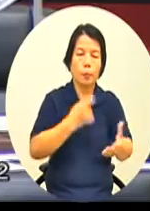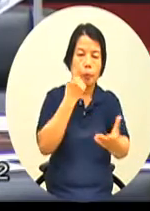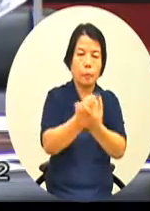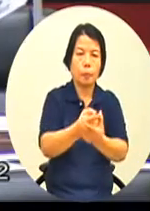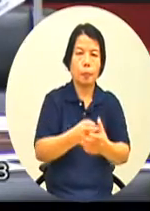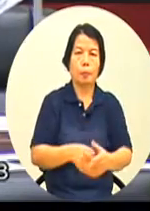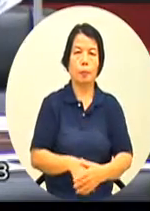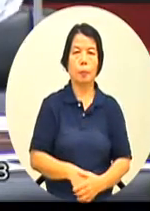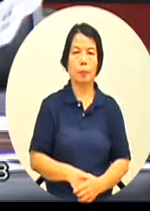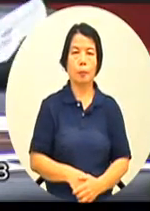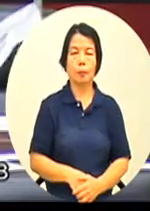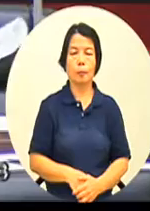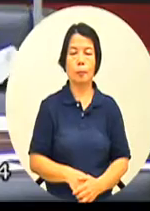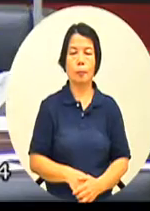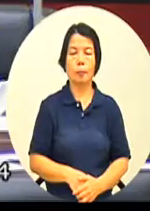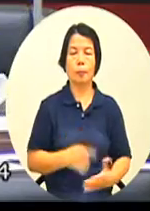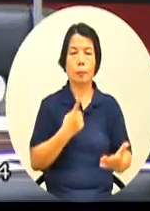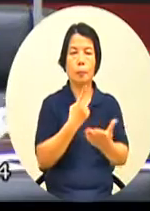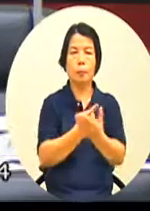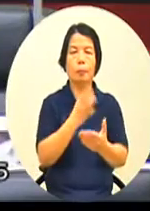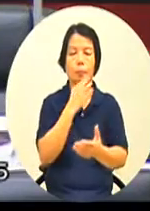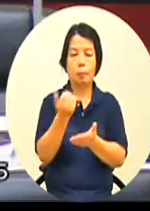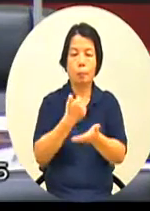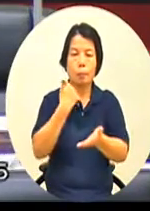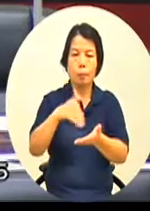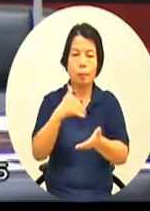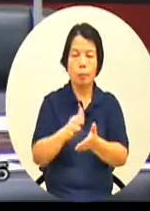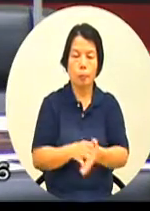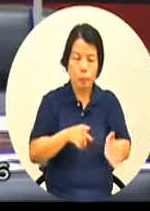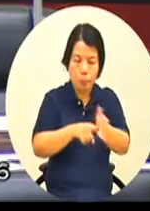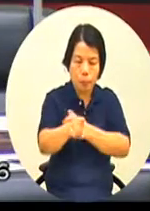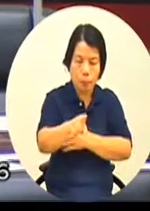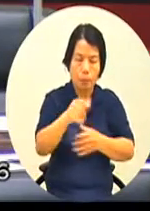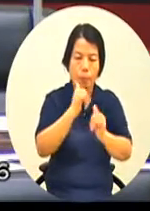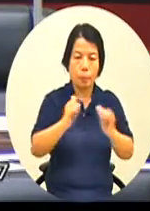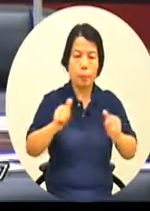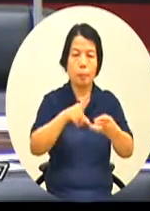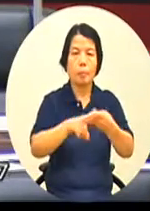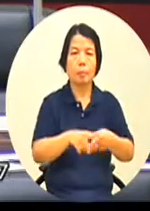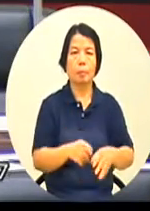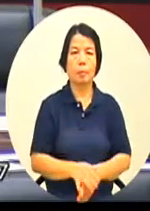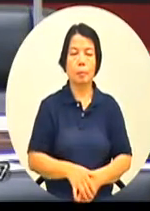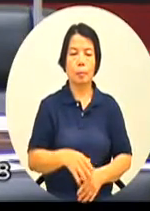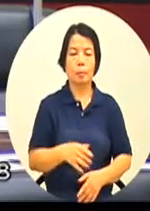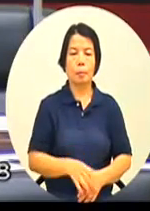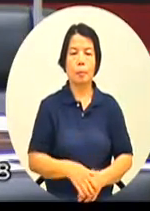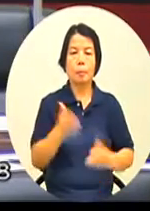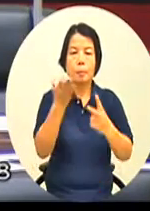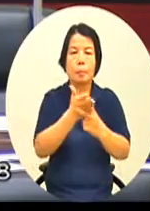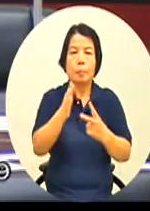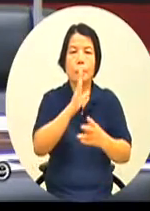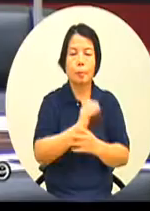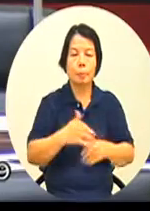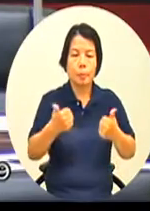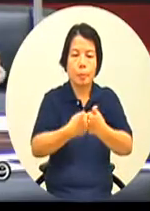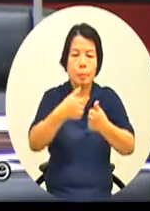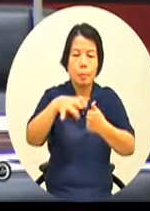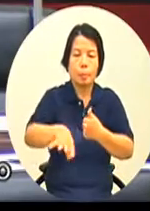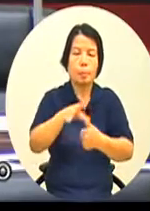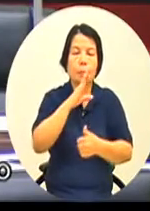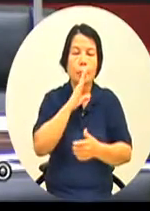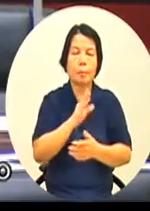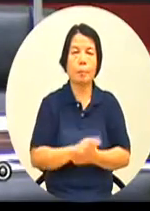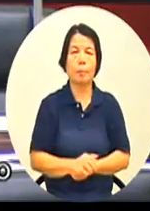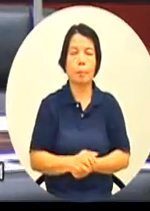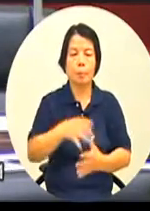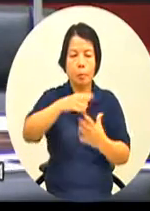开参与式预算，就是直接民主的方式的。那间接民主，我们议会就是间接民主，就是